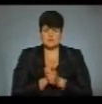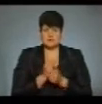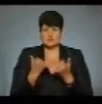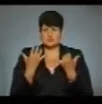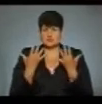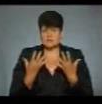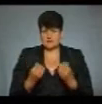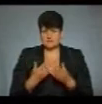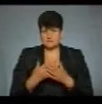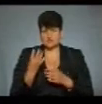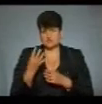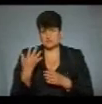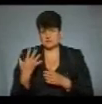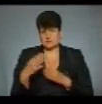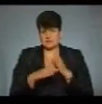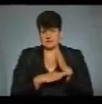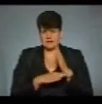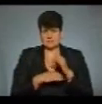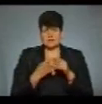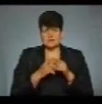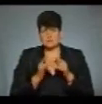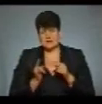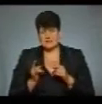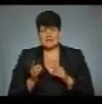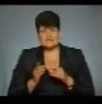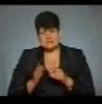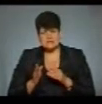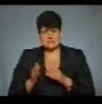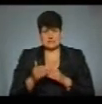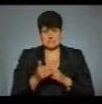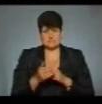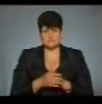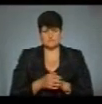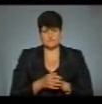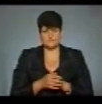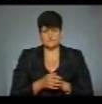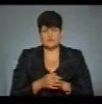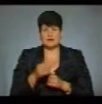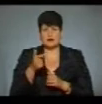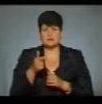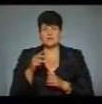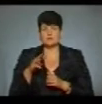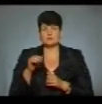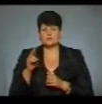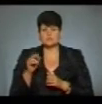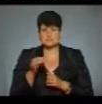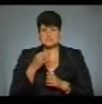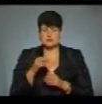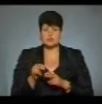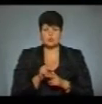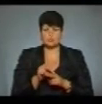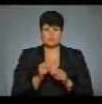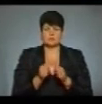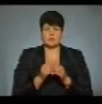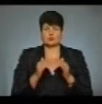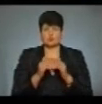сьогоднішній день десь 4-5 дерева. Це при заїзді граб. Ганна Муца повідомила, що ремонт прибудинкової